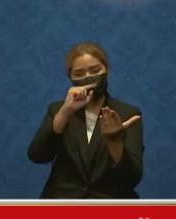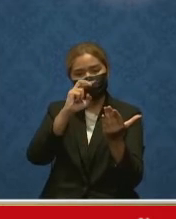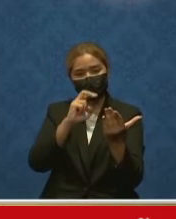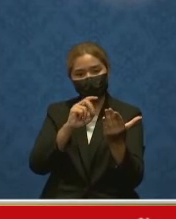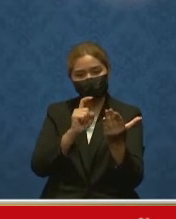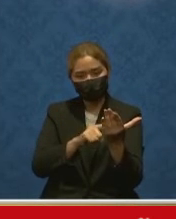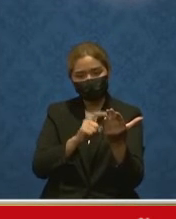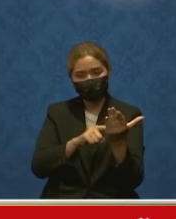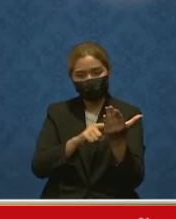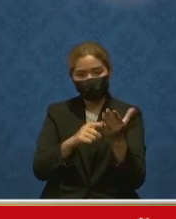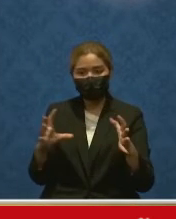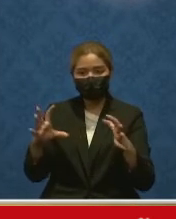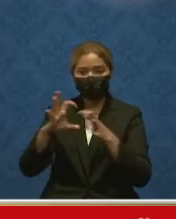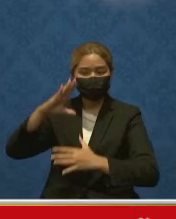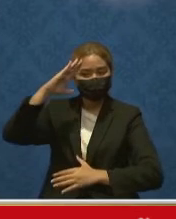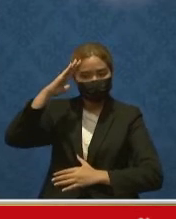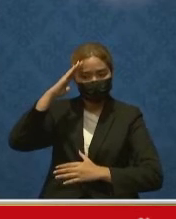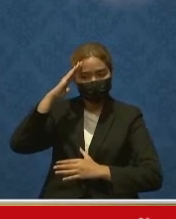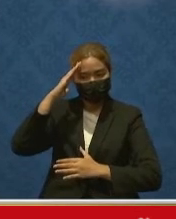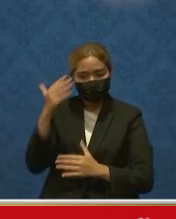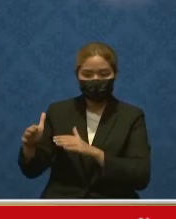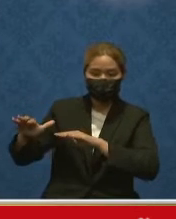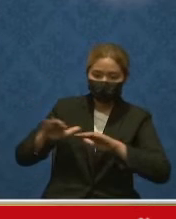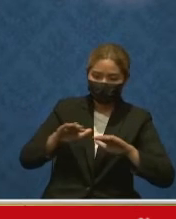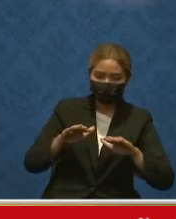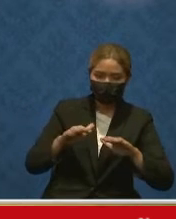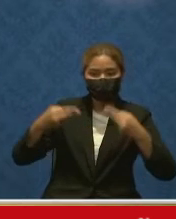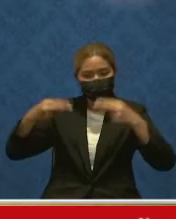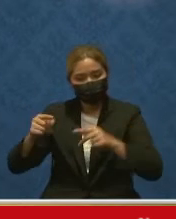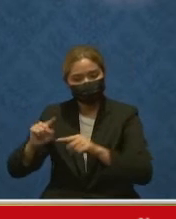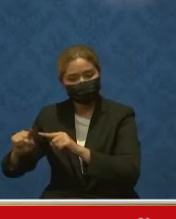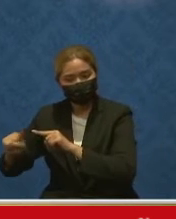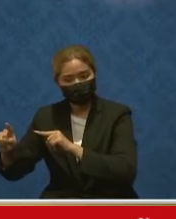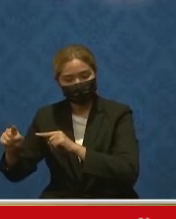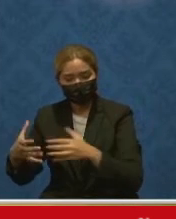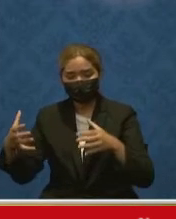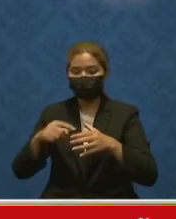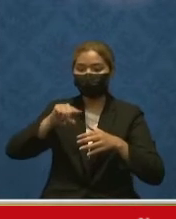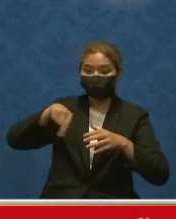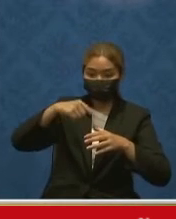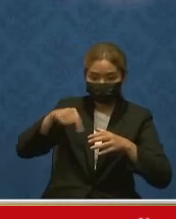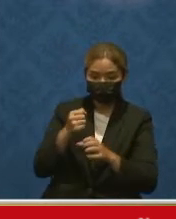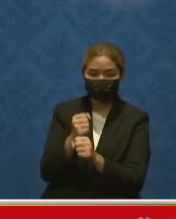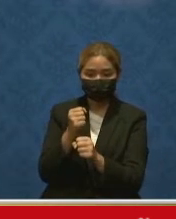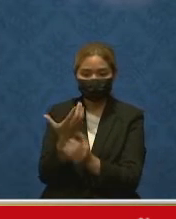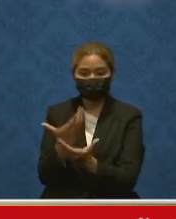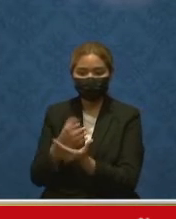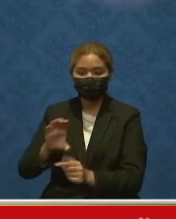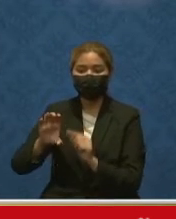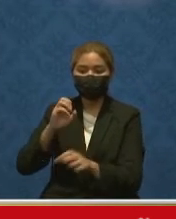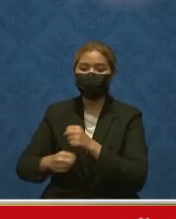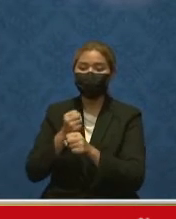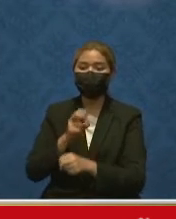ยังมีความพร้อมเผชิญกับภัยคุกคามโดยตั้งวงเริ่มตั้งวงเงินในปี 2556